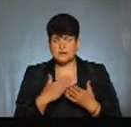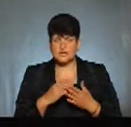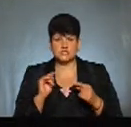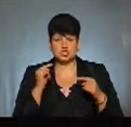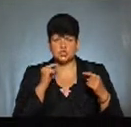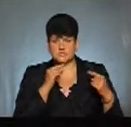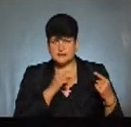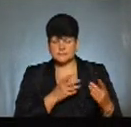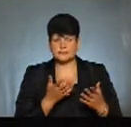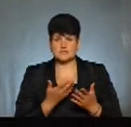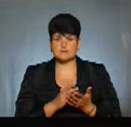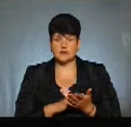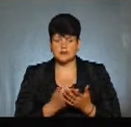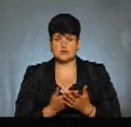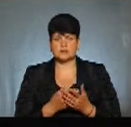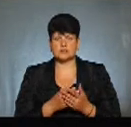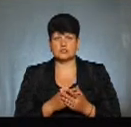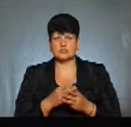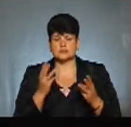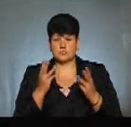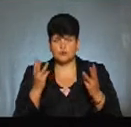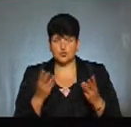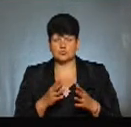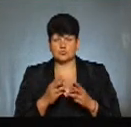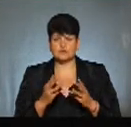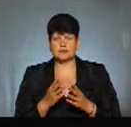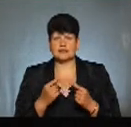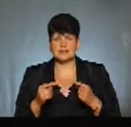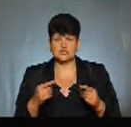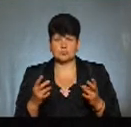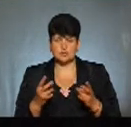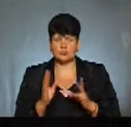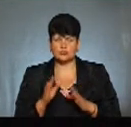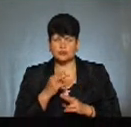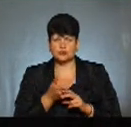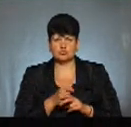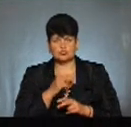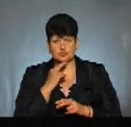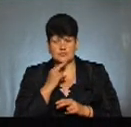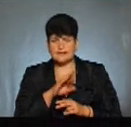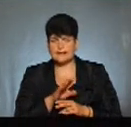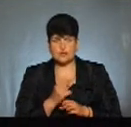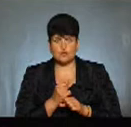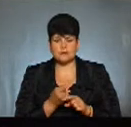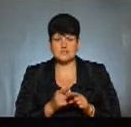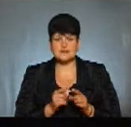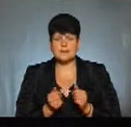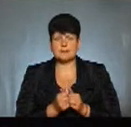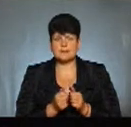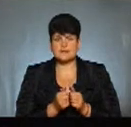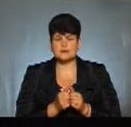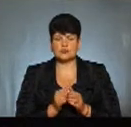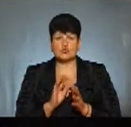шашлики чи розводити вогнище там собі для інших потреб. Будьте дуже обережними. Не робіть це поблизу